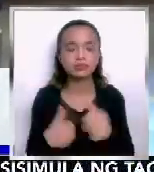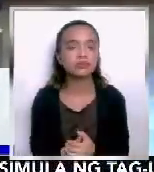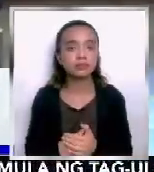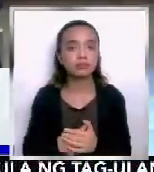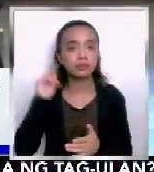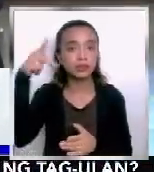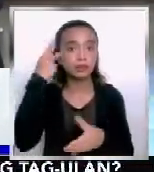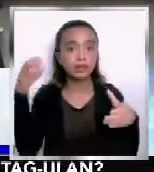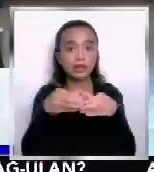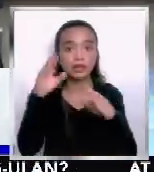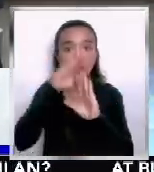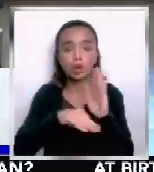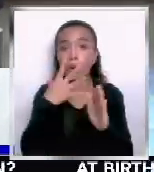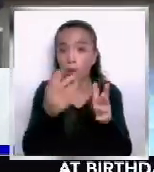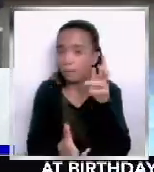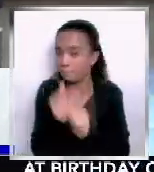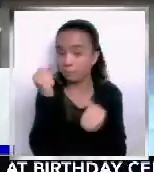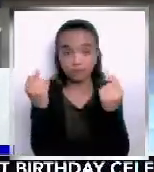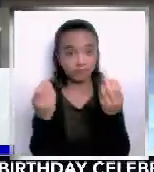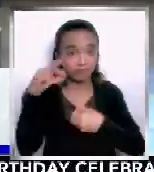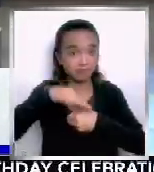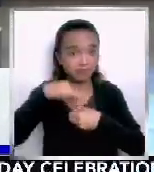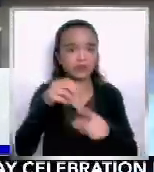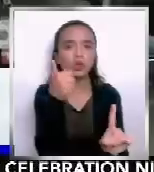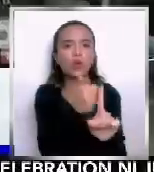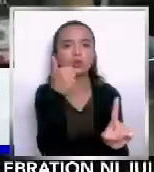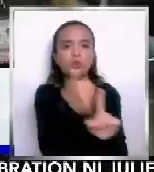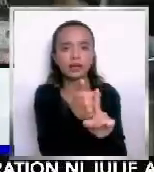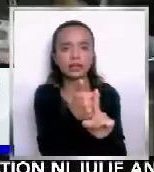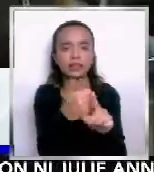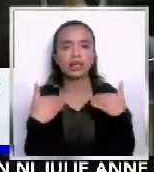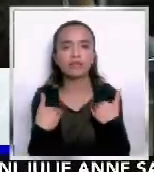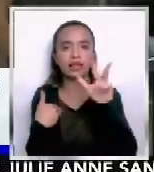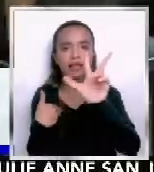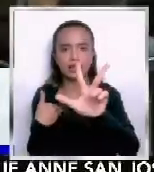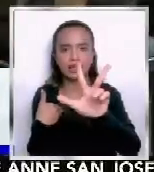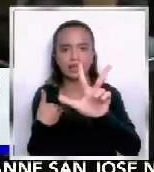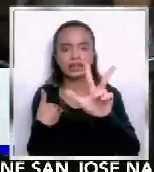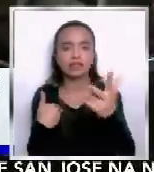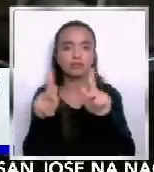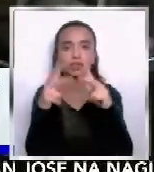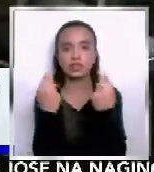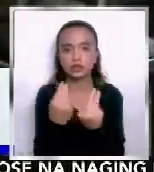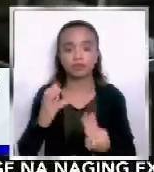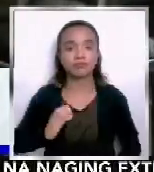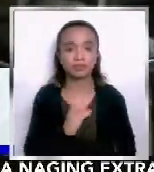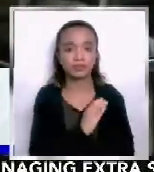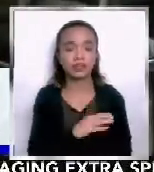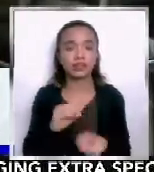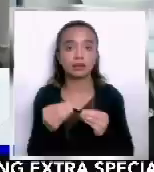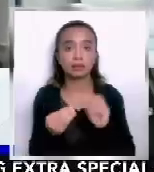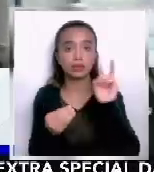ng pinakamaraming boto ay otomatikong makakakuha ng 3 upuan sa kamara, habang ang number 2, 2 upuan. May nakita